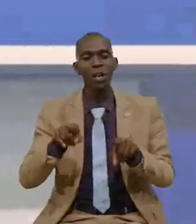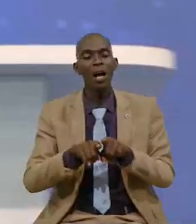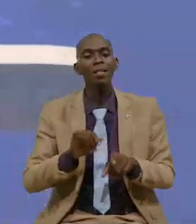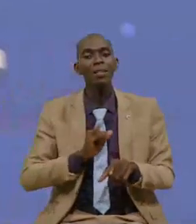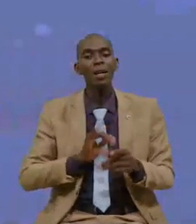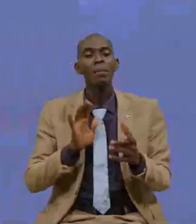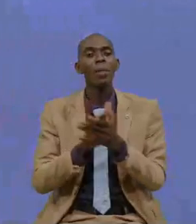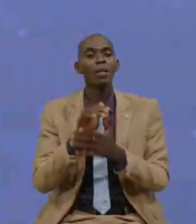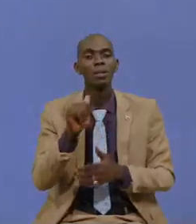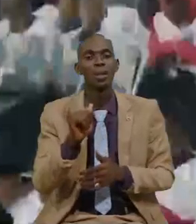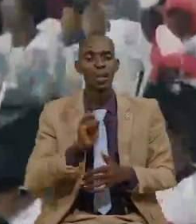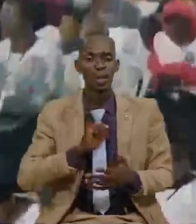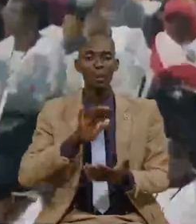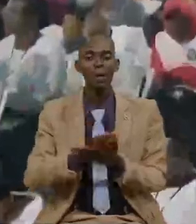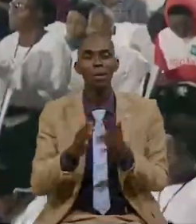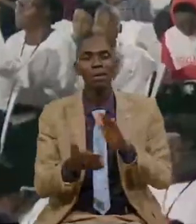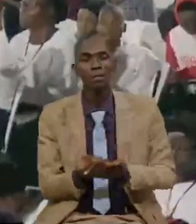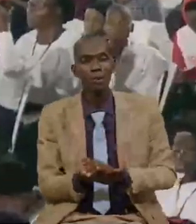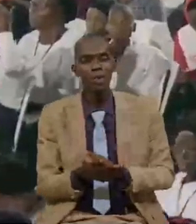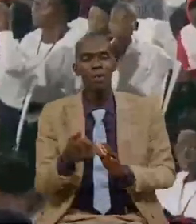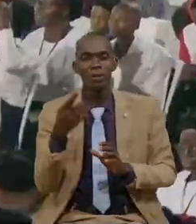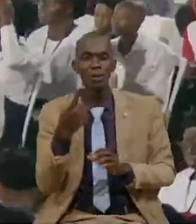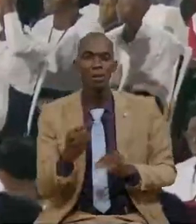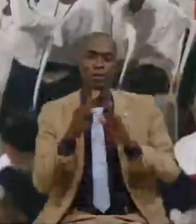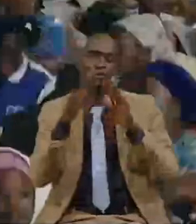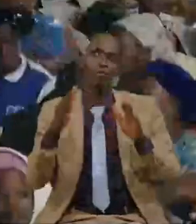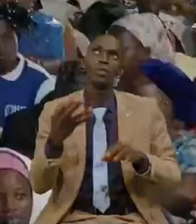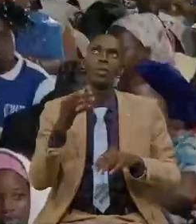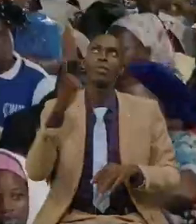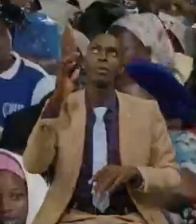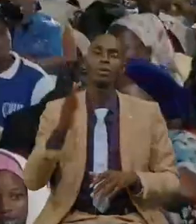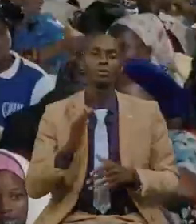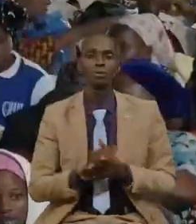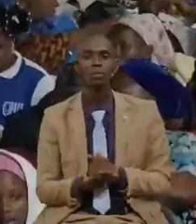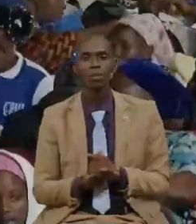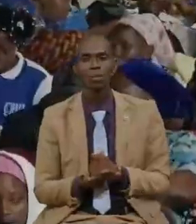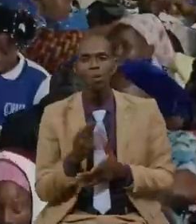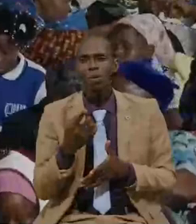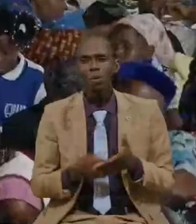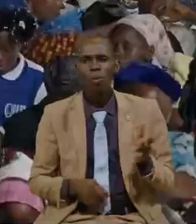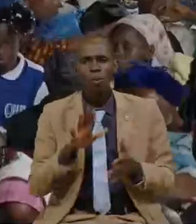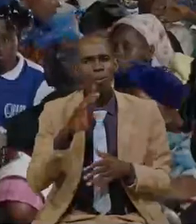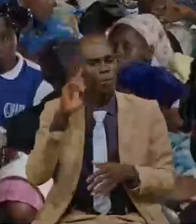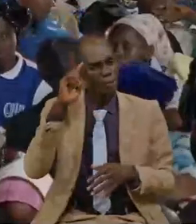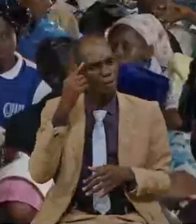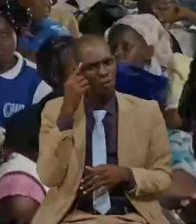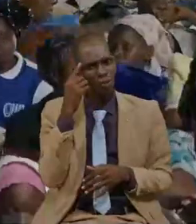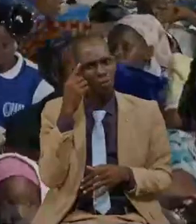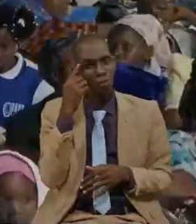le temple de Dieu et le temple des démons? Alors, faut dire, je crois, comme je crois, je deviens temple de Dieu.